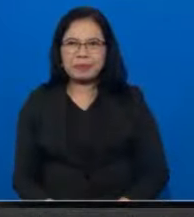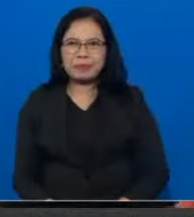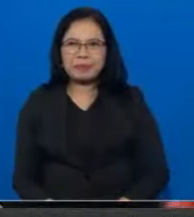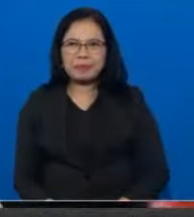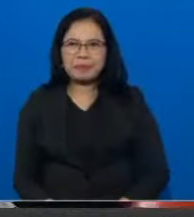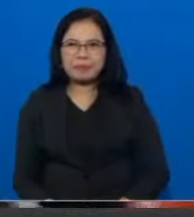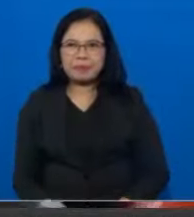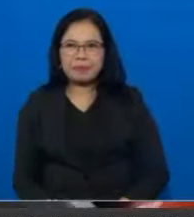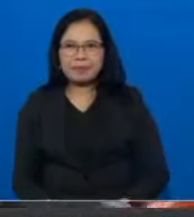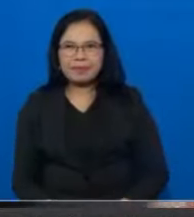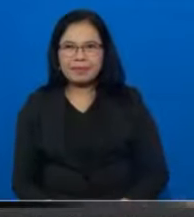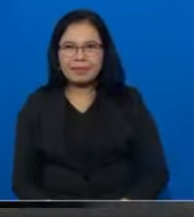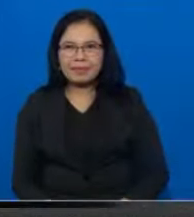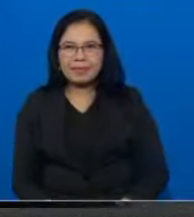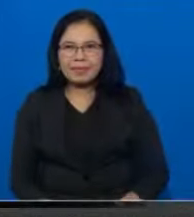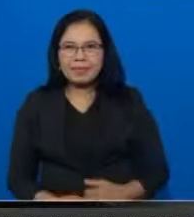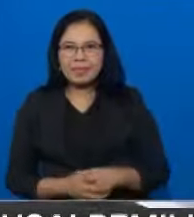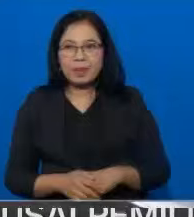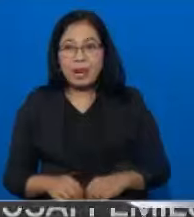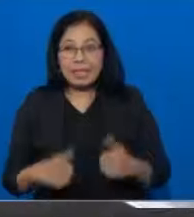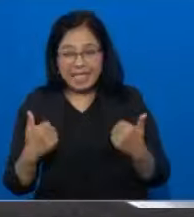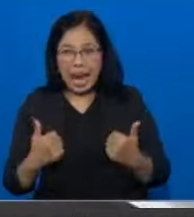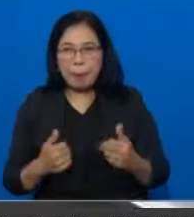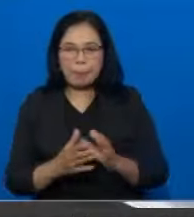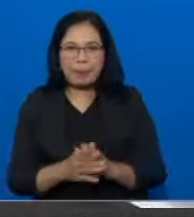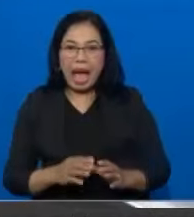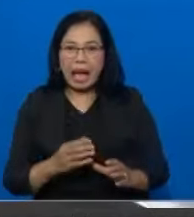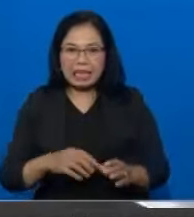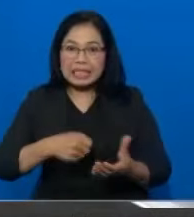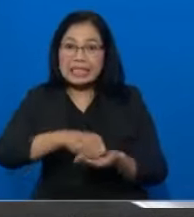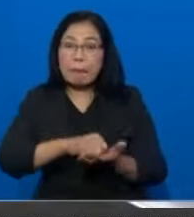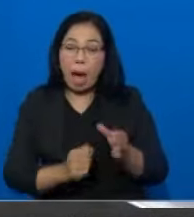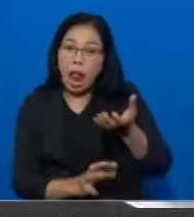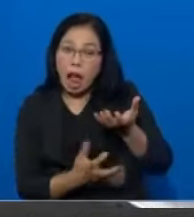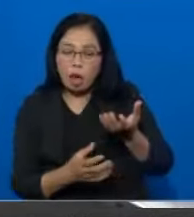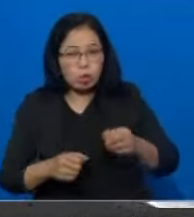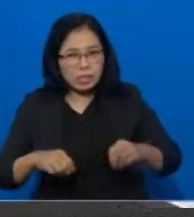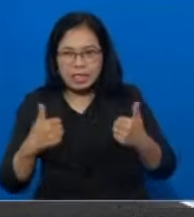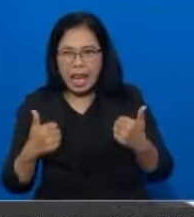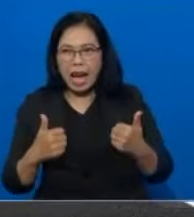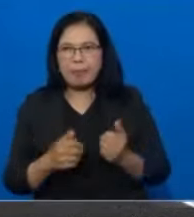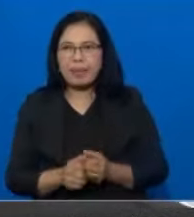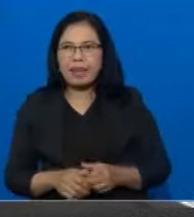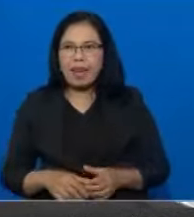Saya pun bergegas menaikkan panci bubur dan aneka topping ke atas gerobak bubur yang sudah dimodifikasi sedemikian rupa.